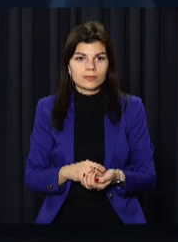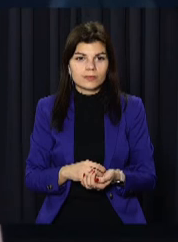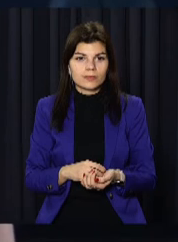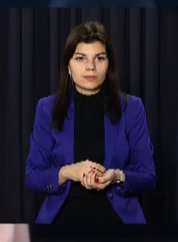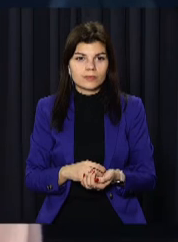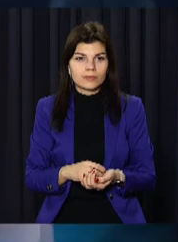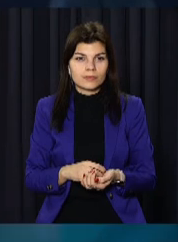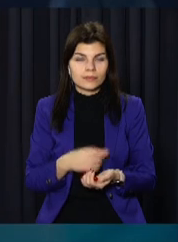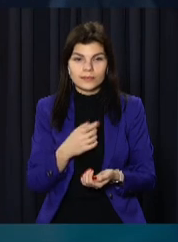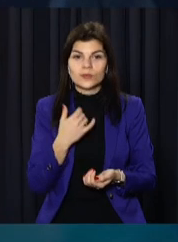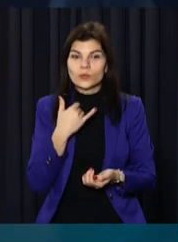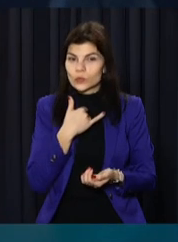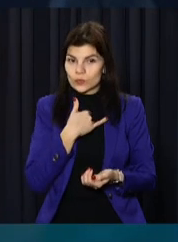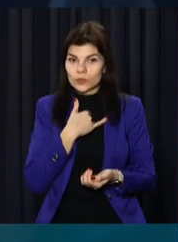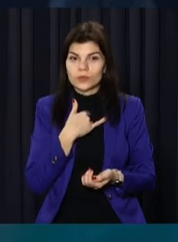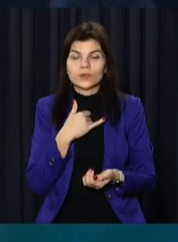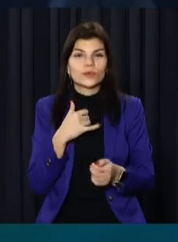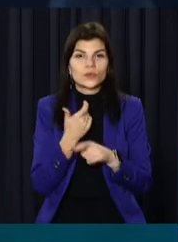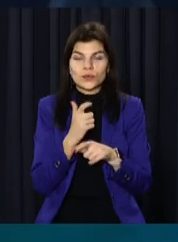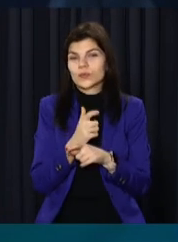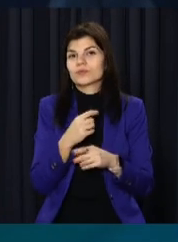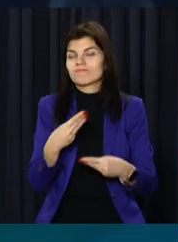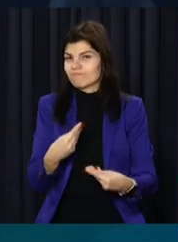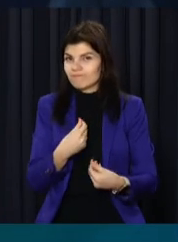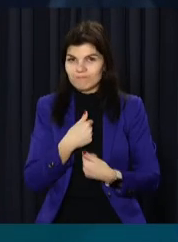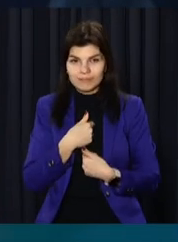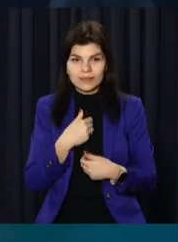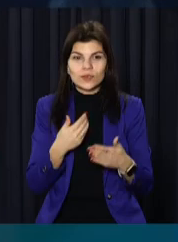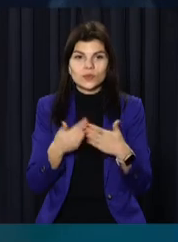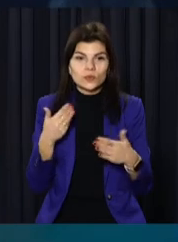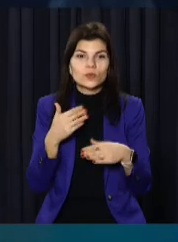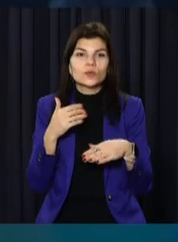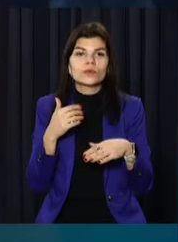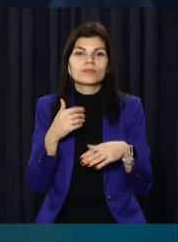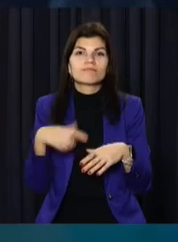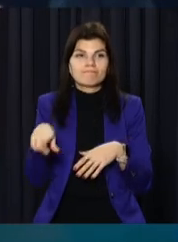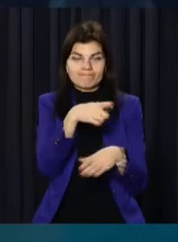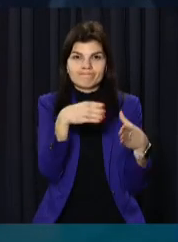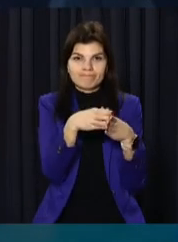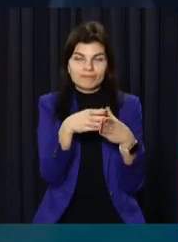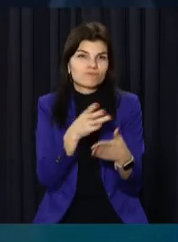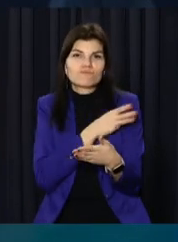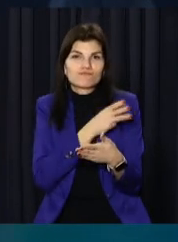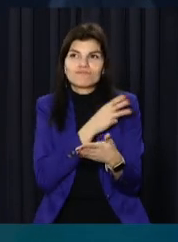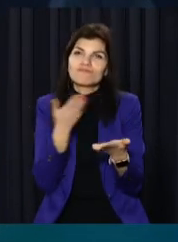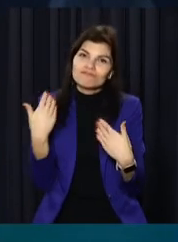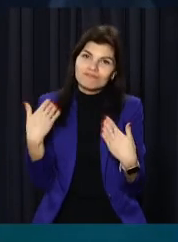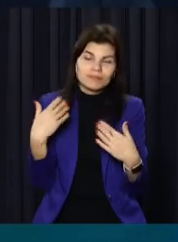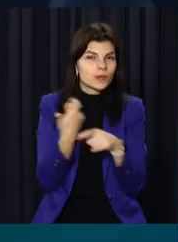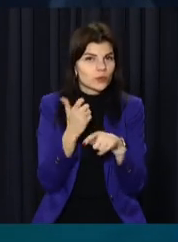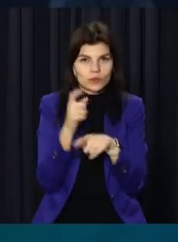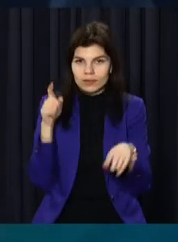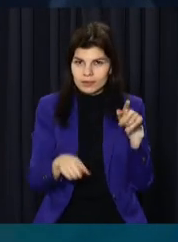У меня самые что ни на есть замечательные впечатления от доброжелательности коллектива. Это крайне